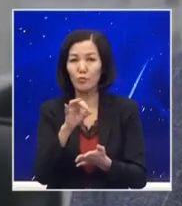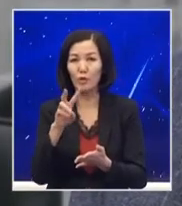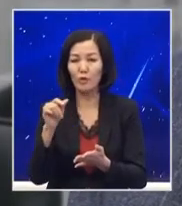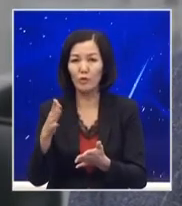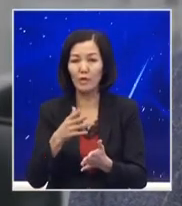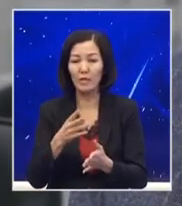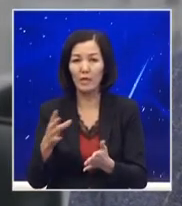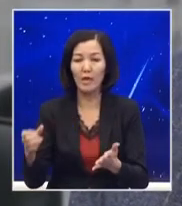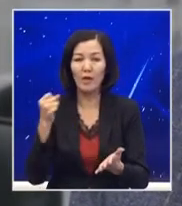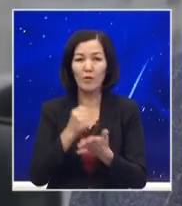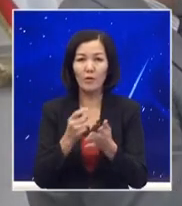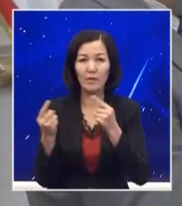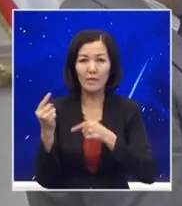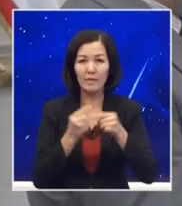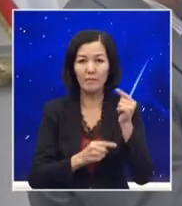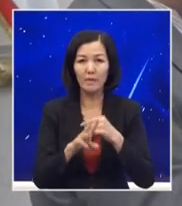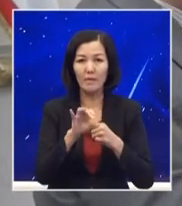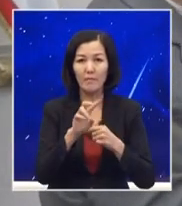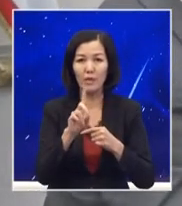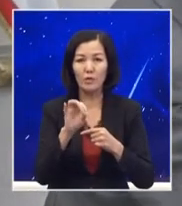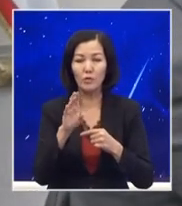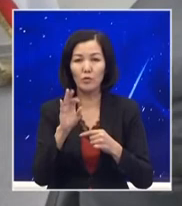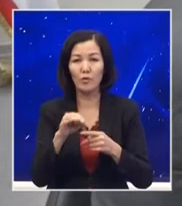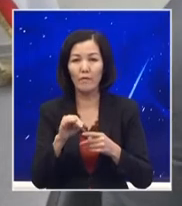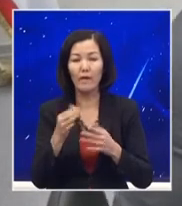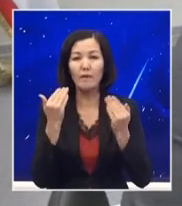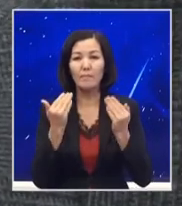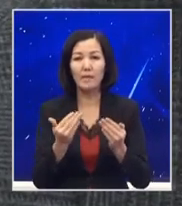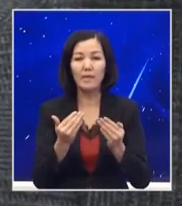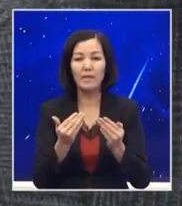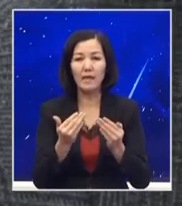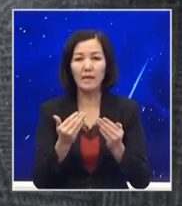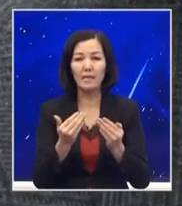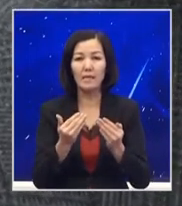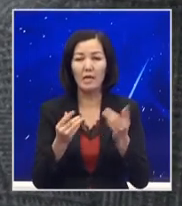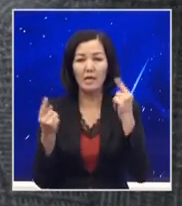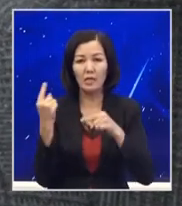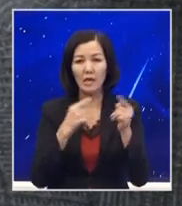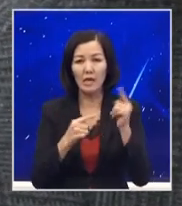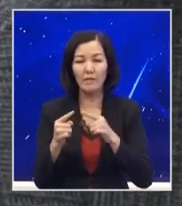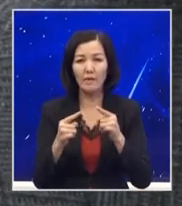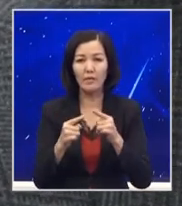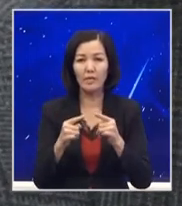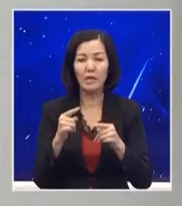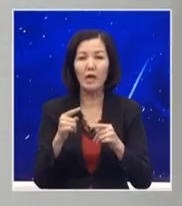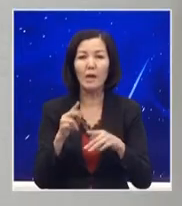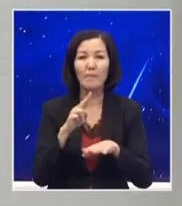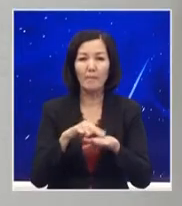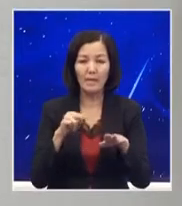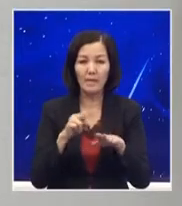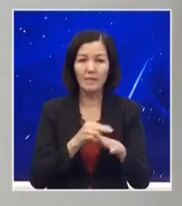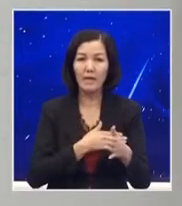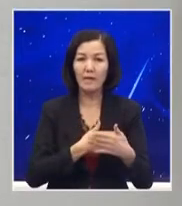отырған белгілі кәсіпкер Бағдат Мәнзұров. Әдеби байқауға биыл тек қалам ұстағандар ғана емес, құқық қорғау саласындағылар да